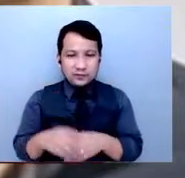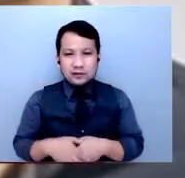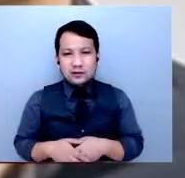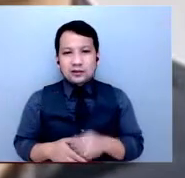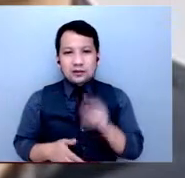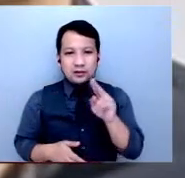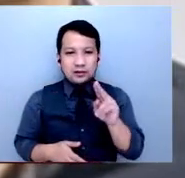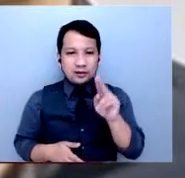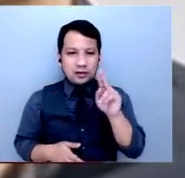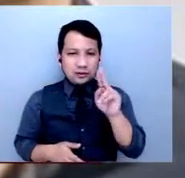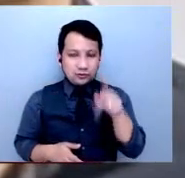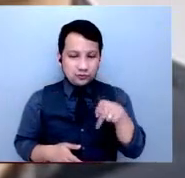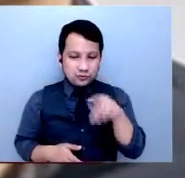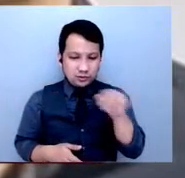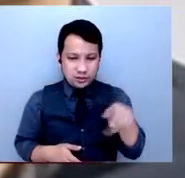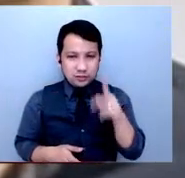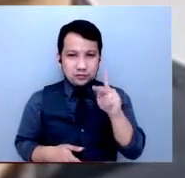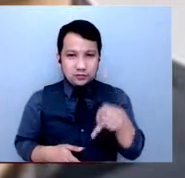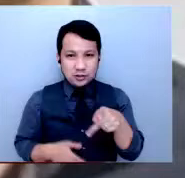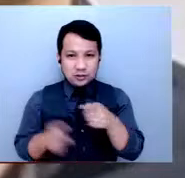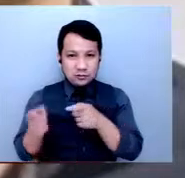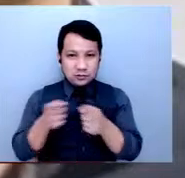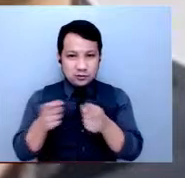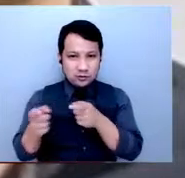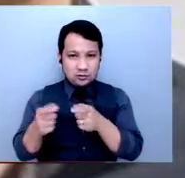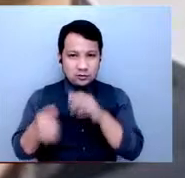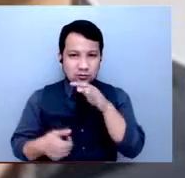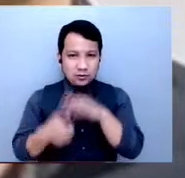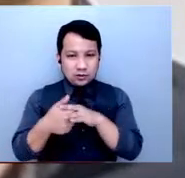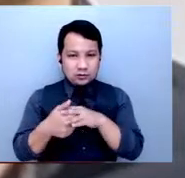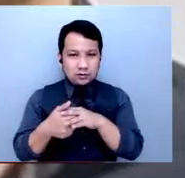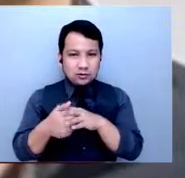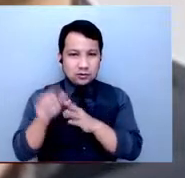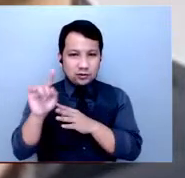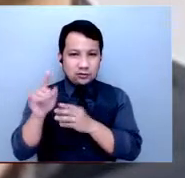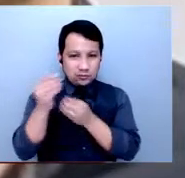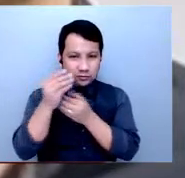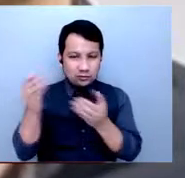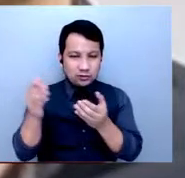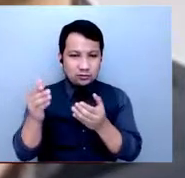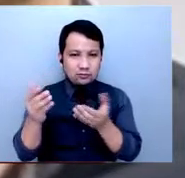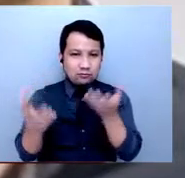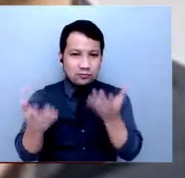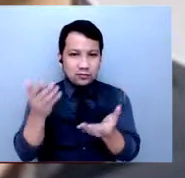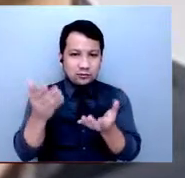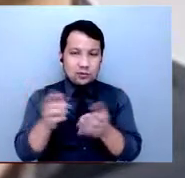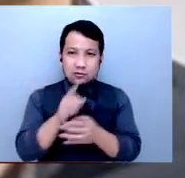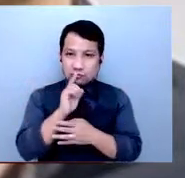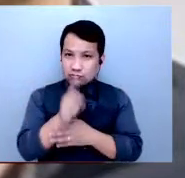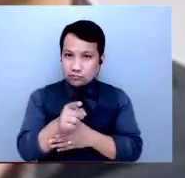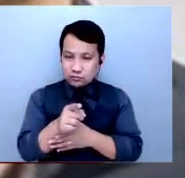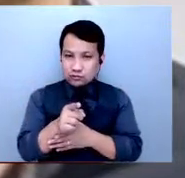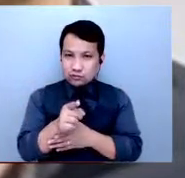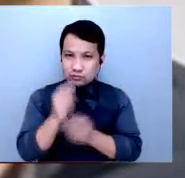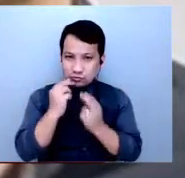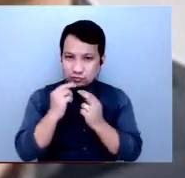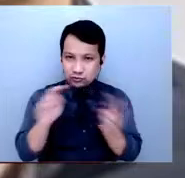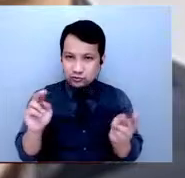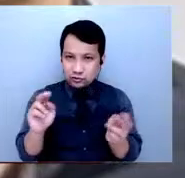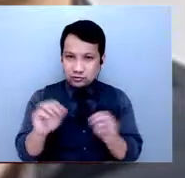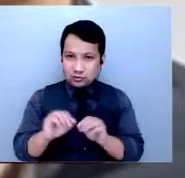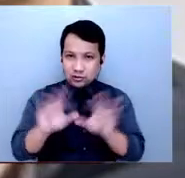NUJP, kailangan maging maingat ang media sa paglabas ng mga advertisement na nagmimistulang totoong balita, lalo na't laganap